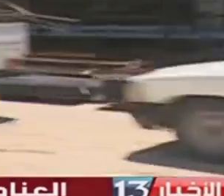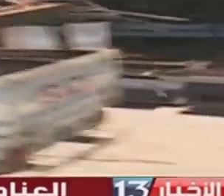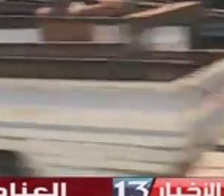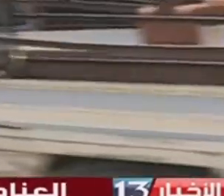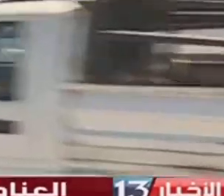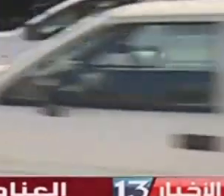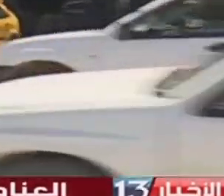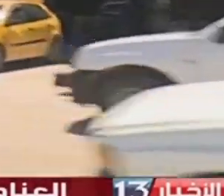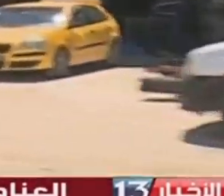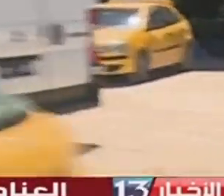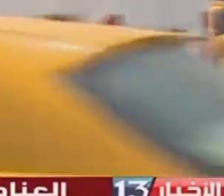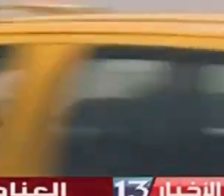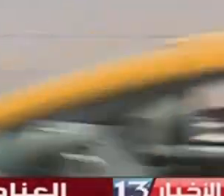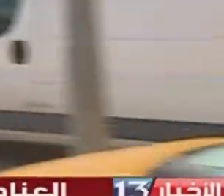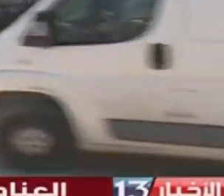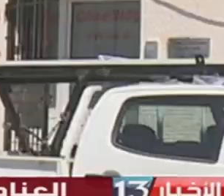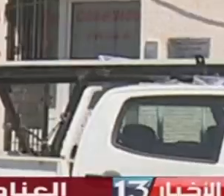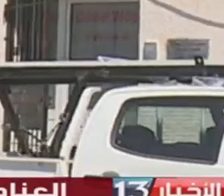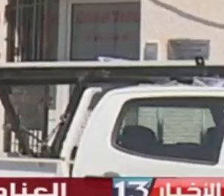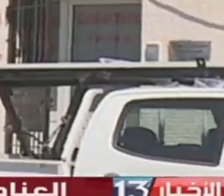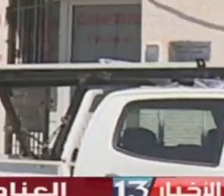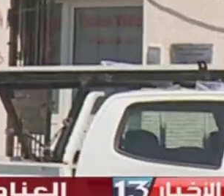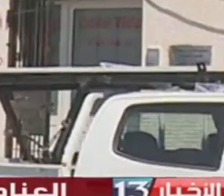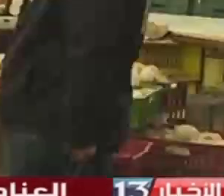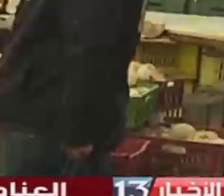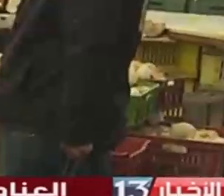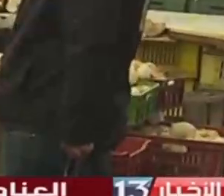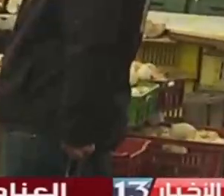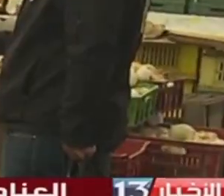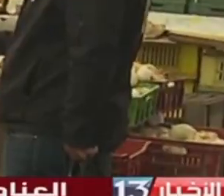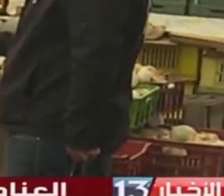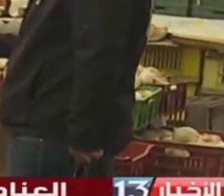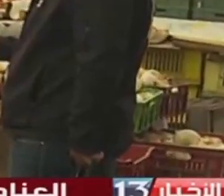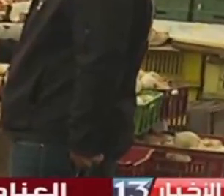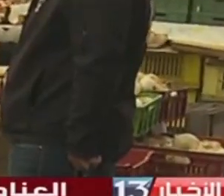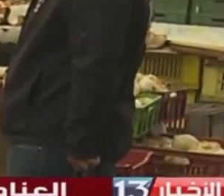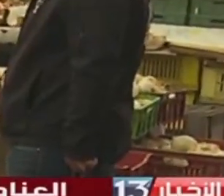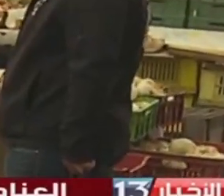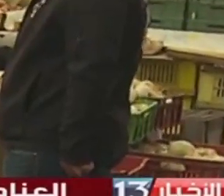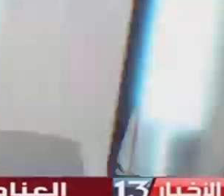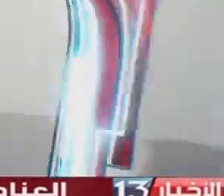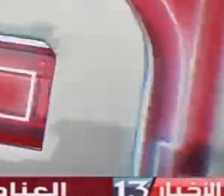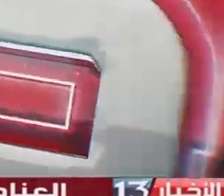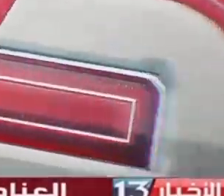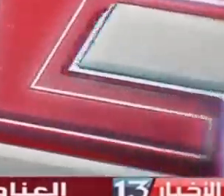كورونا، هي مرحلة الحجر الصحي الموجه التي تمتد إلى غاية 24 من هذا الشهر.